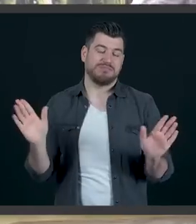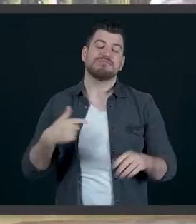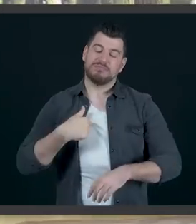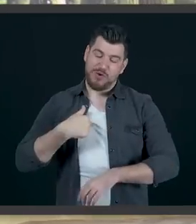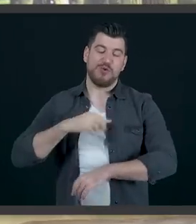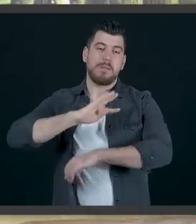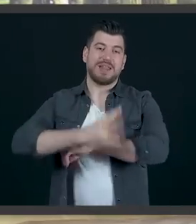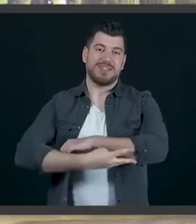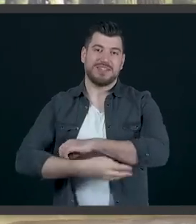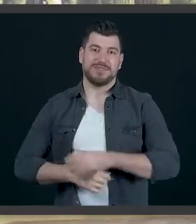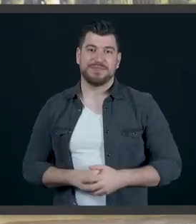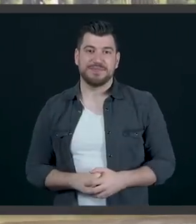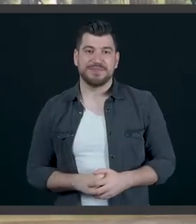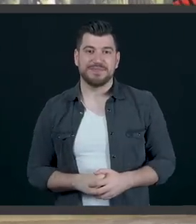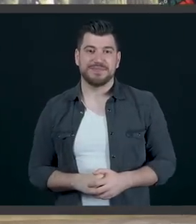Πετρετζίκης.